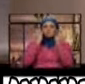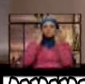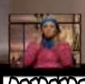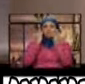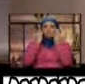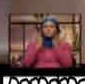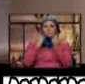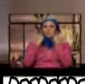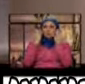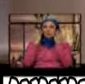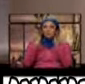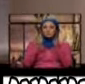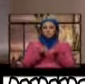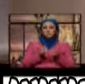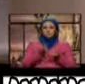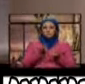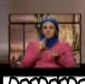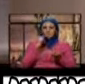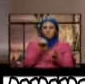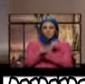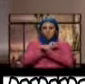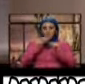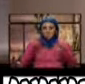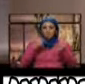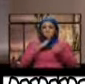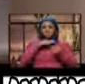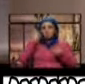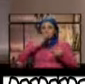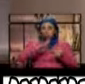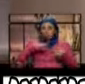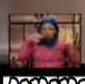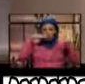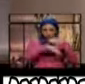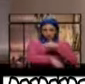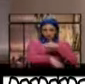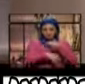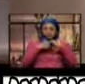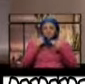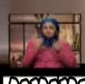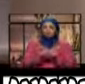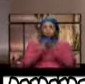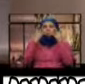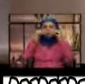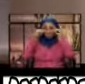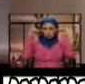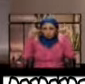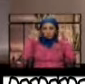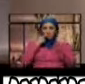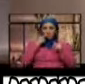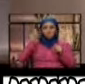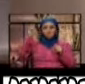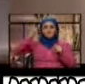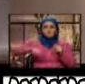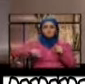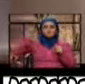يا رب سلم، اول من يخرج من القبور يوم القيامه نبيكم ولا فخر، فاجد اخي موسى منبطحا تحت العرش